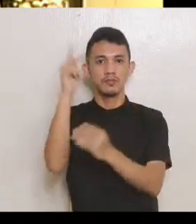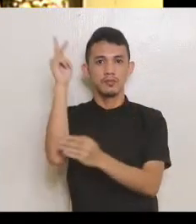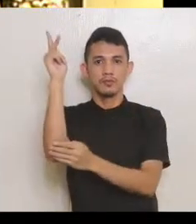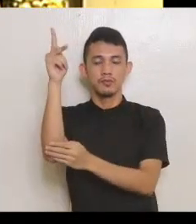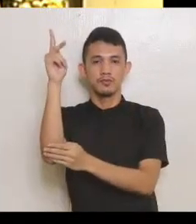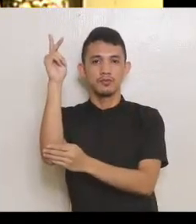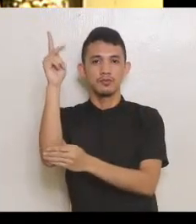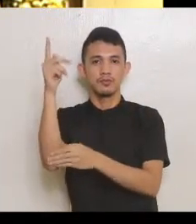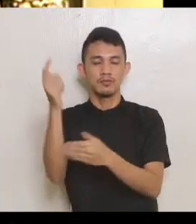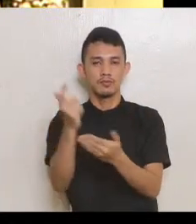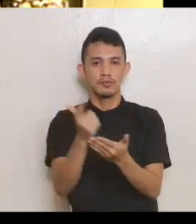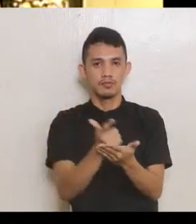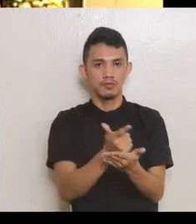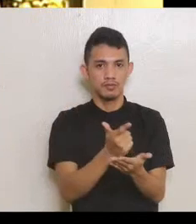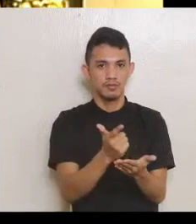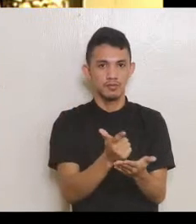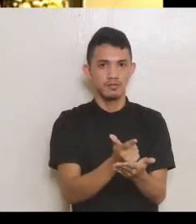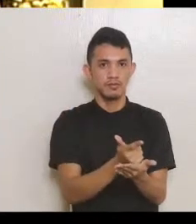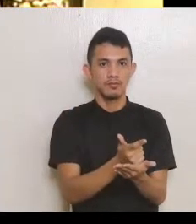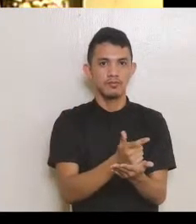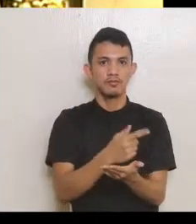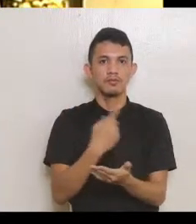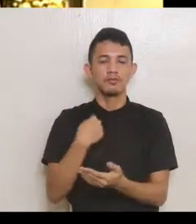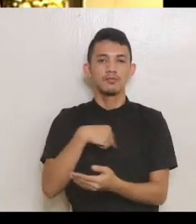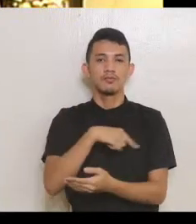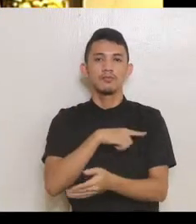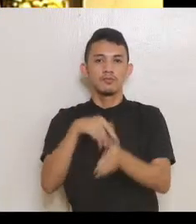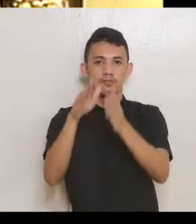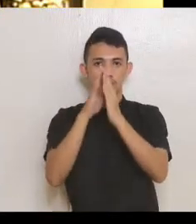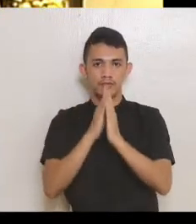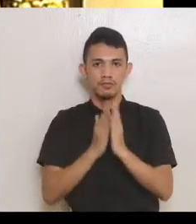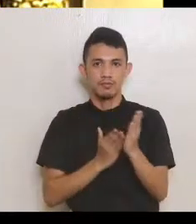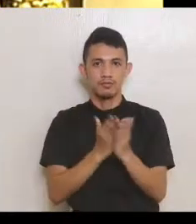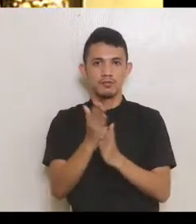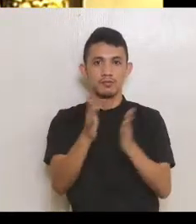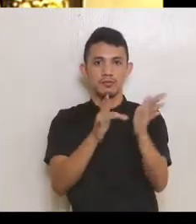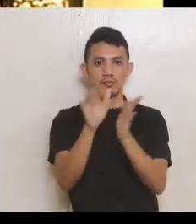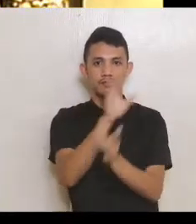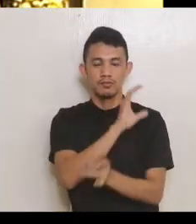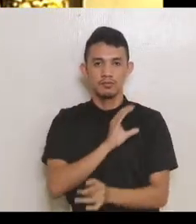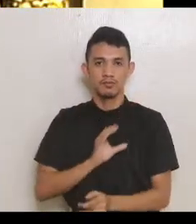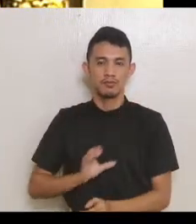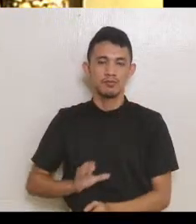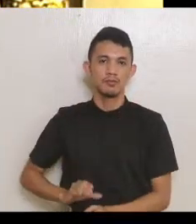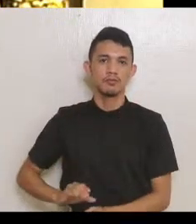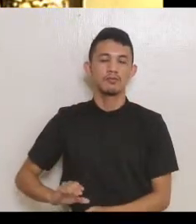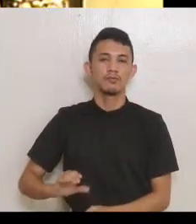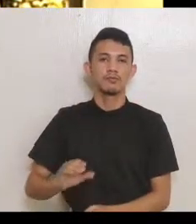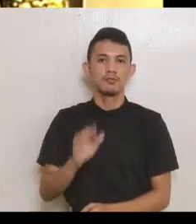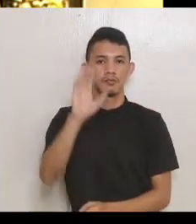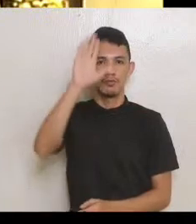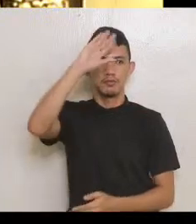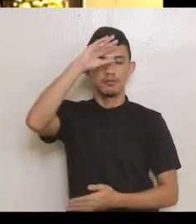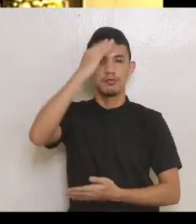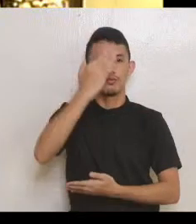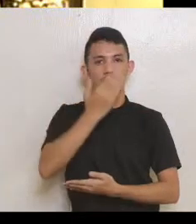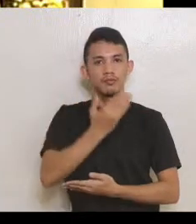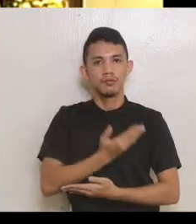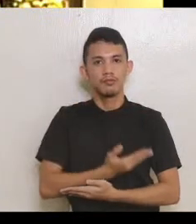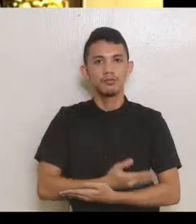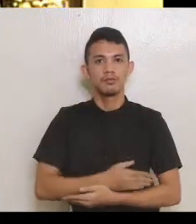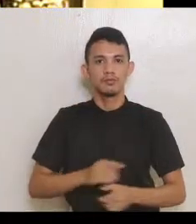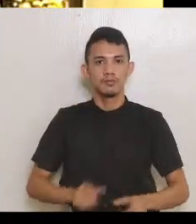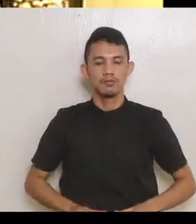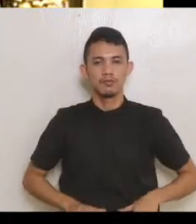Ebanghelyo. Kini among gipangayo pinagi sa among Ginoong Kristo, imong anak,